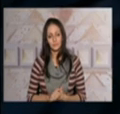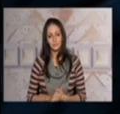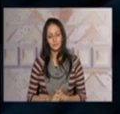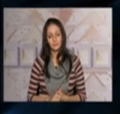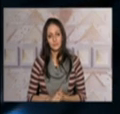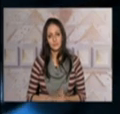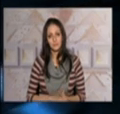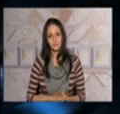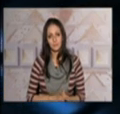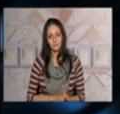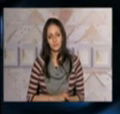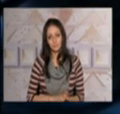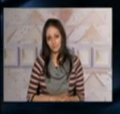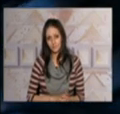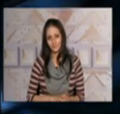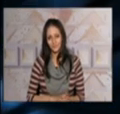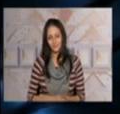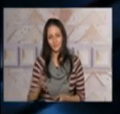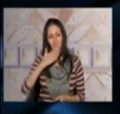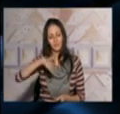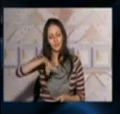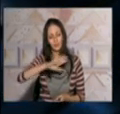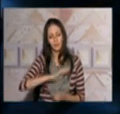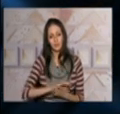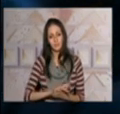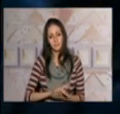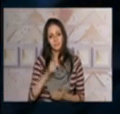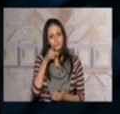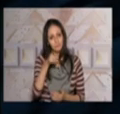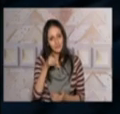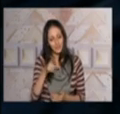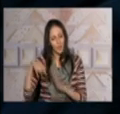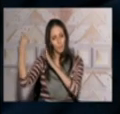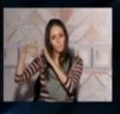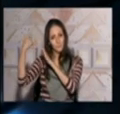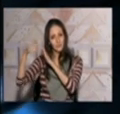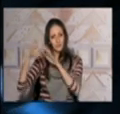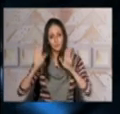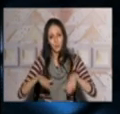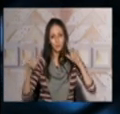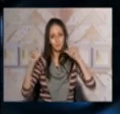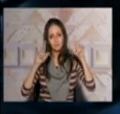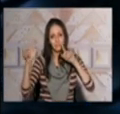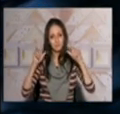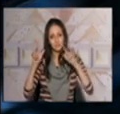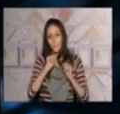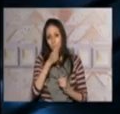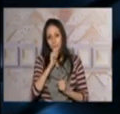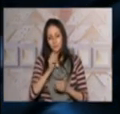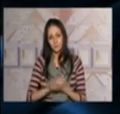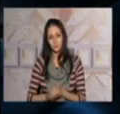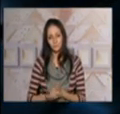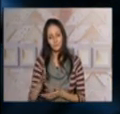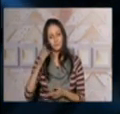اتفضلي. واحنا بس من خلال حضراتكم احنا بنناشد الناس كلها ان اي حد لسه ما